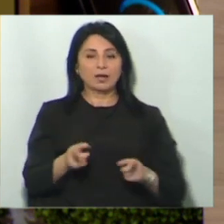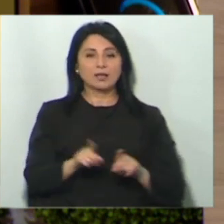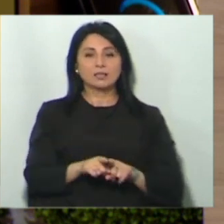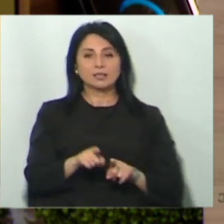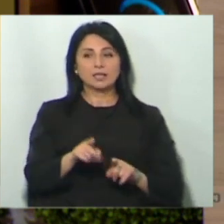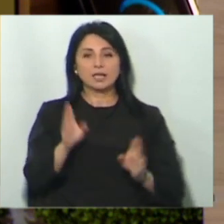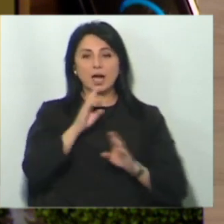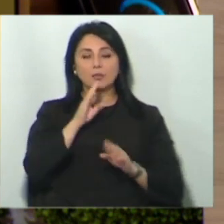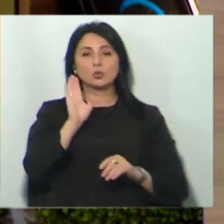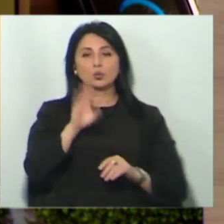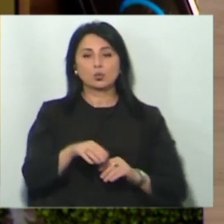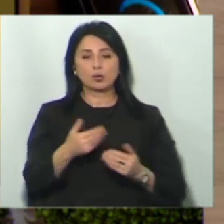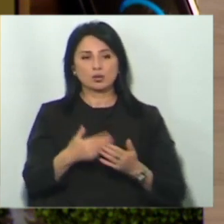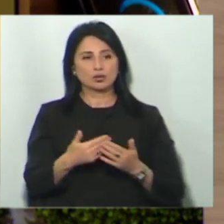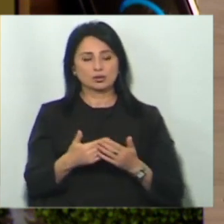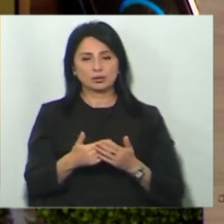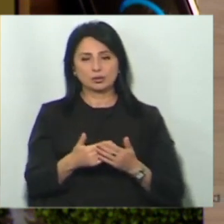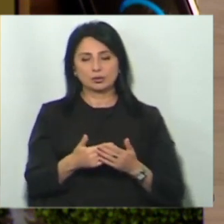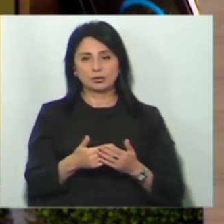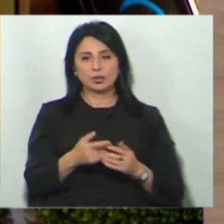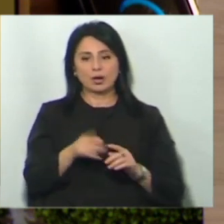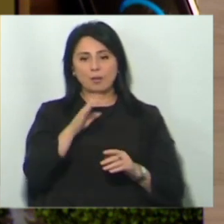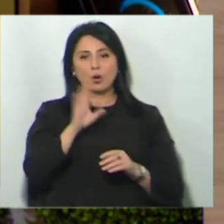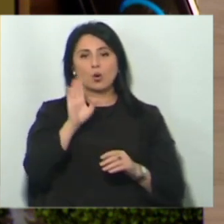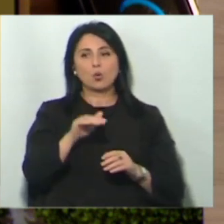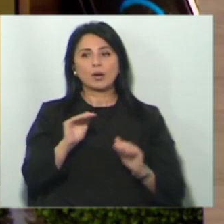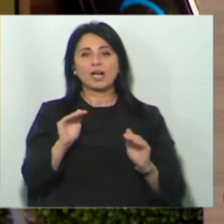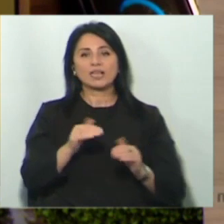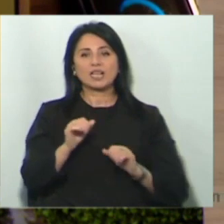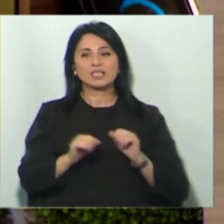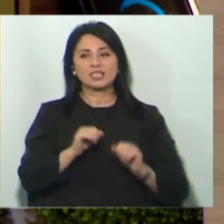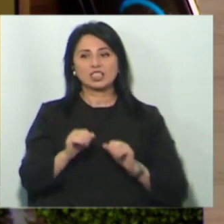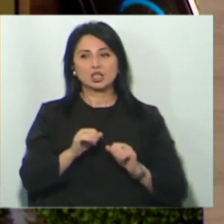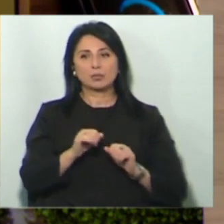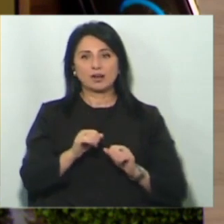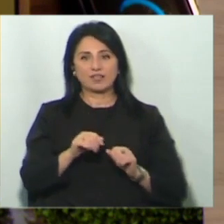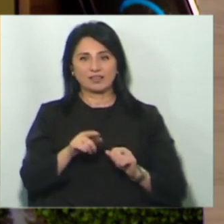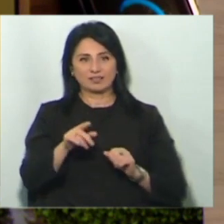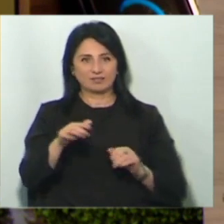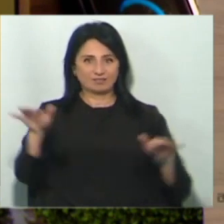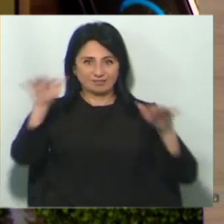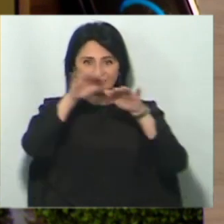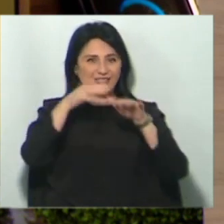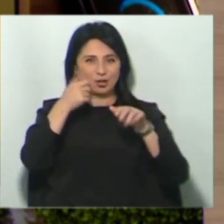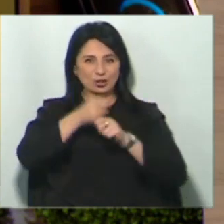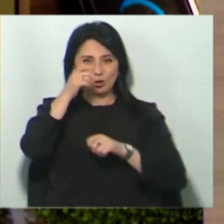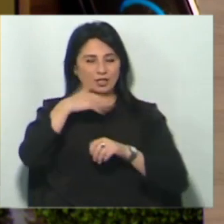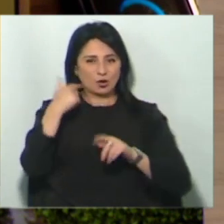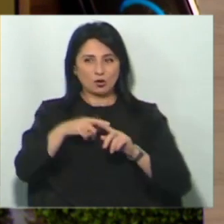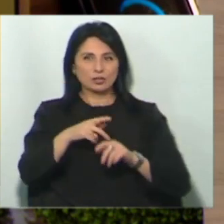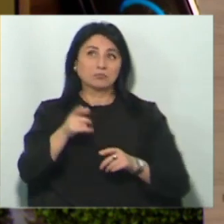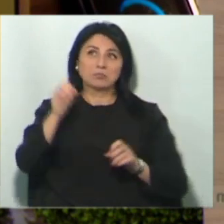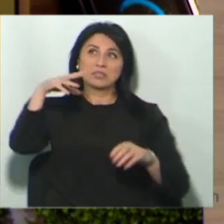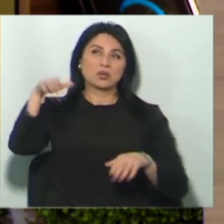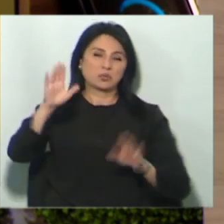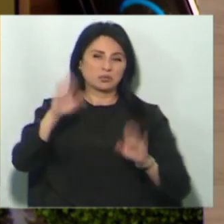ესეთი ამინდი უფრო თქვათ ამset ამინდში უფრო ნაკლებად ცდილობ, რომ ჩრდილში გადახვიდე და მზეს მოერიდე, იმიტომ ფაქტიურად